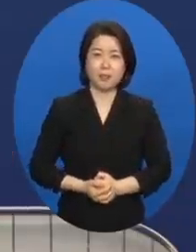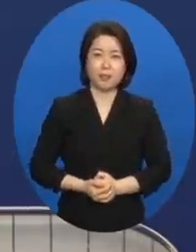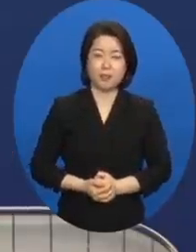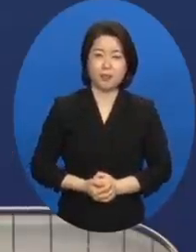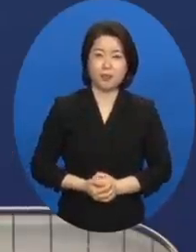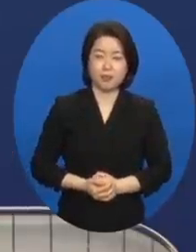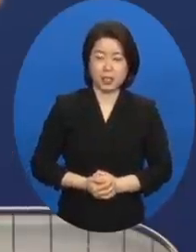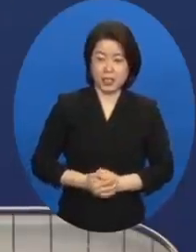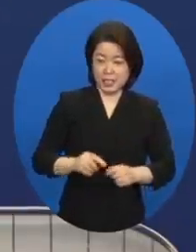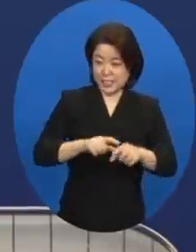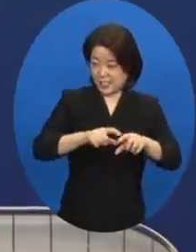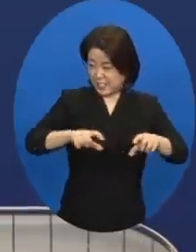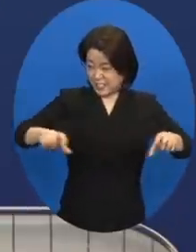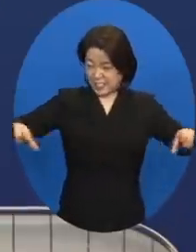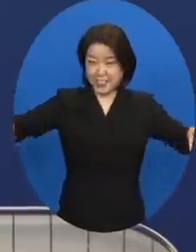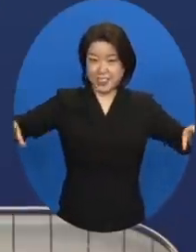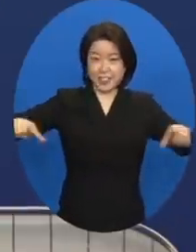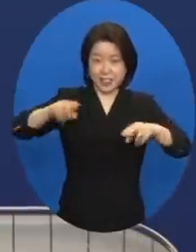장의자에